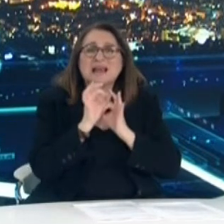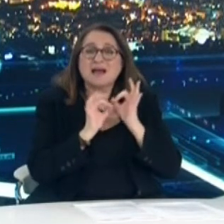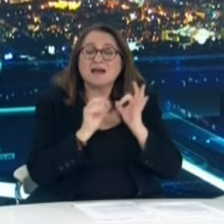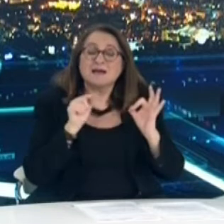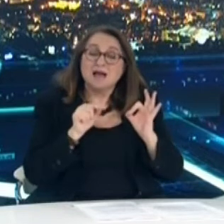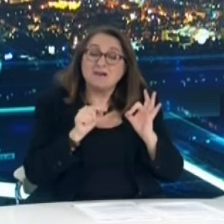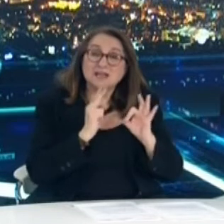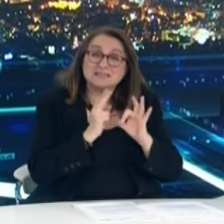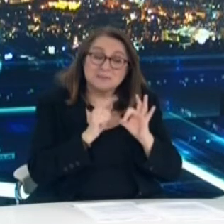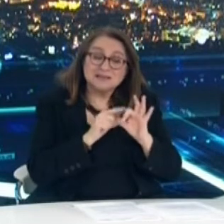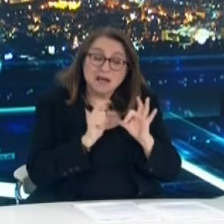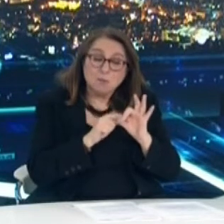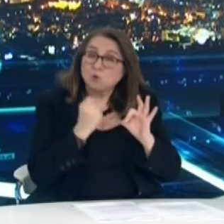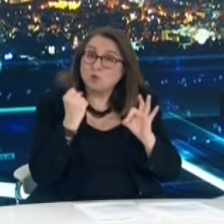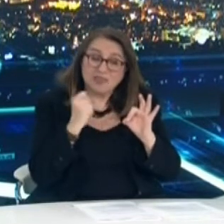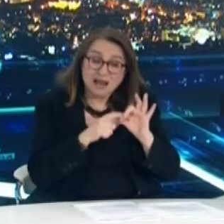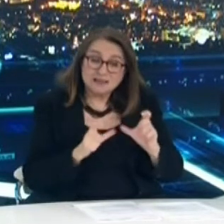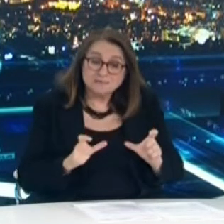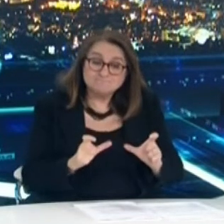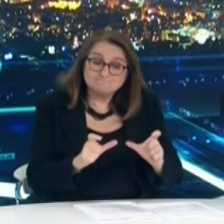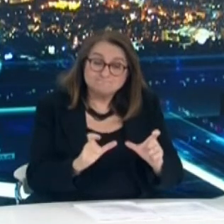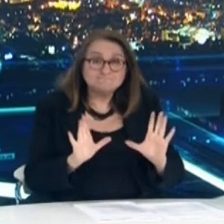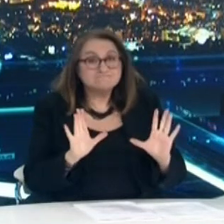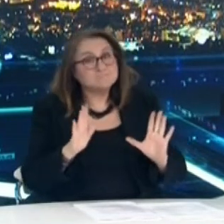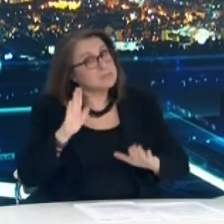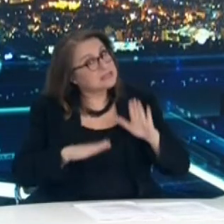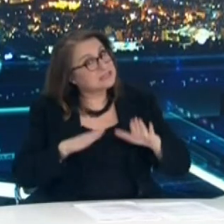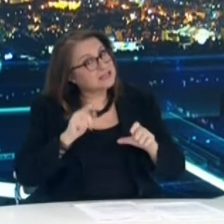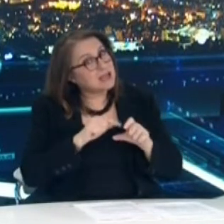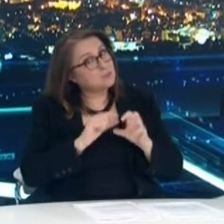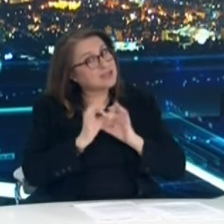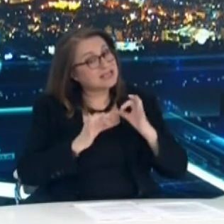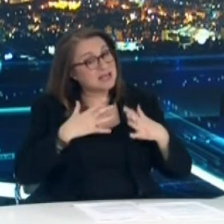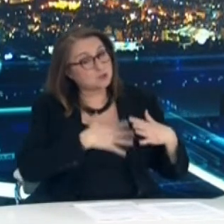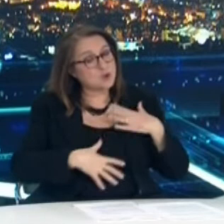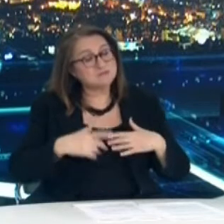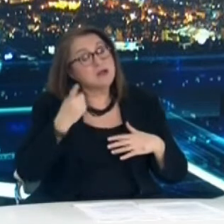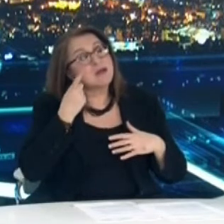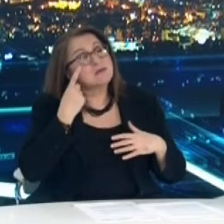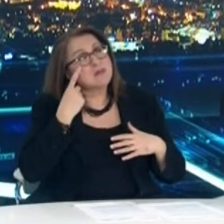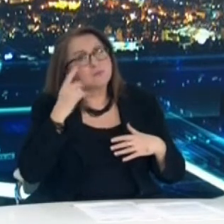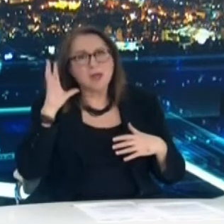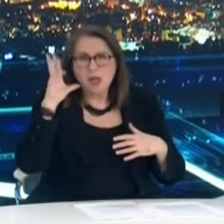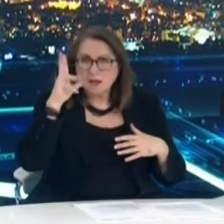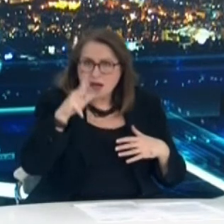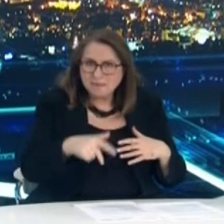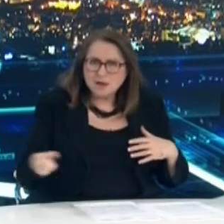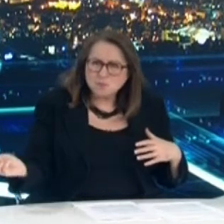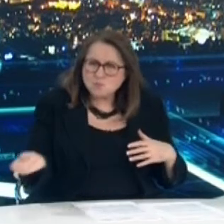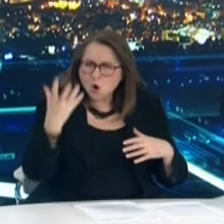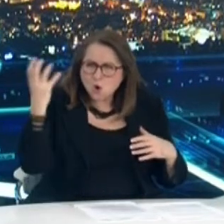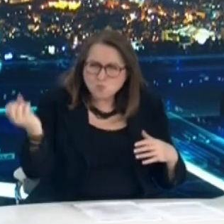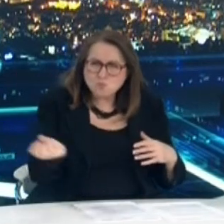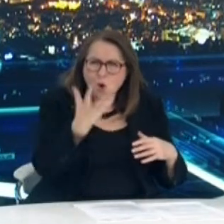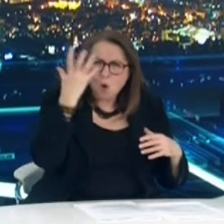περιμένουμε λίγο ακόμα για να ξέρουμε περισσότερο πόσο θα μας επηρεάσουν αυτές οι καινούργιες μεταλλάξεις. Κάθε μέρα ακούμε και για άλλες μεταλλάξεις καινούργιες. Τώρα σήμερα είδατε, ακούσαμε